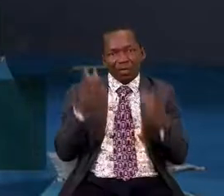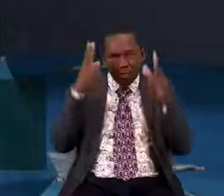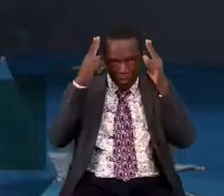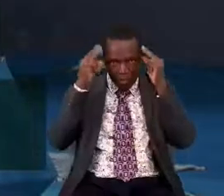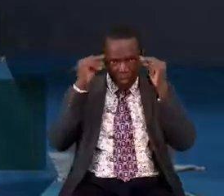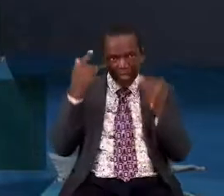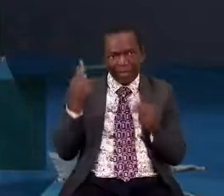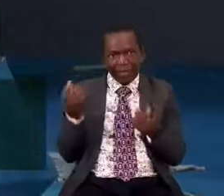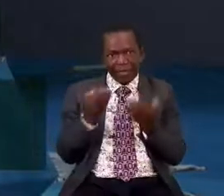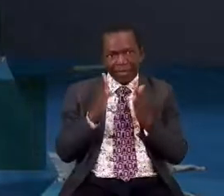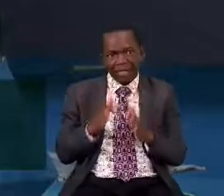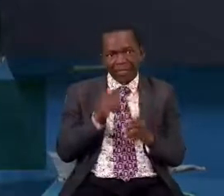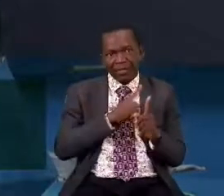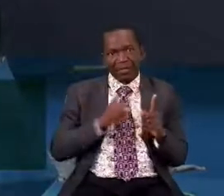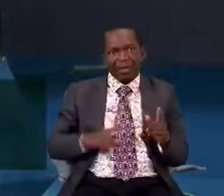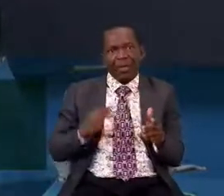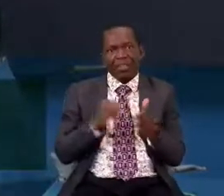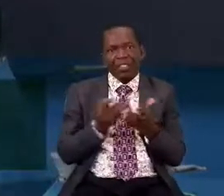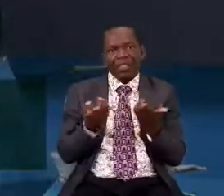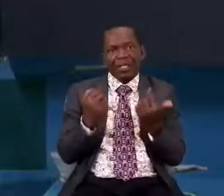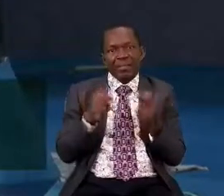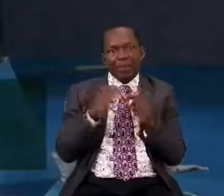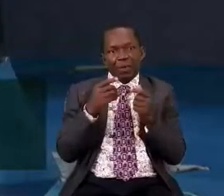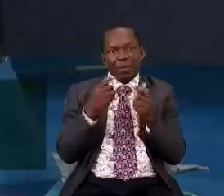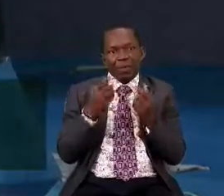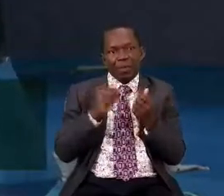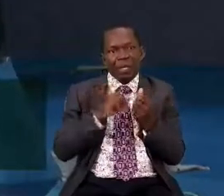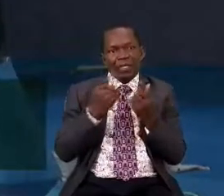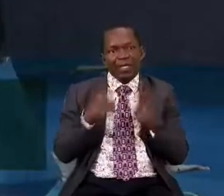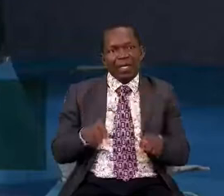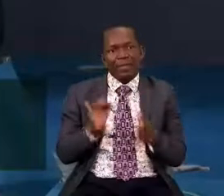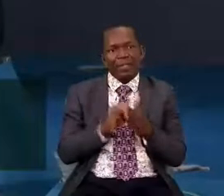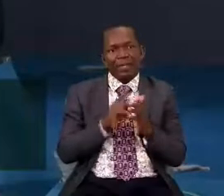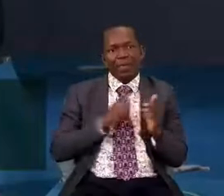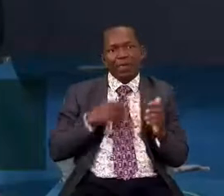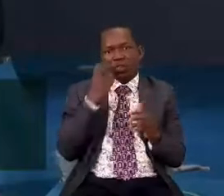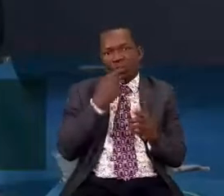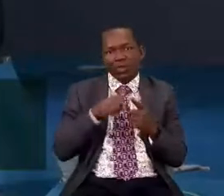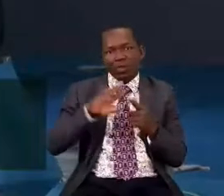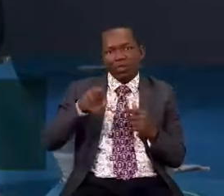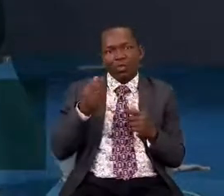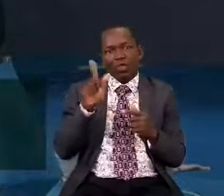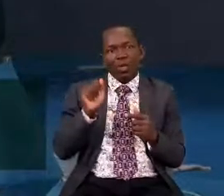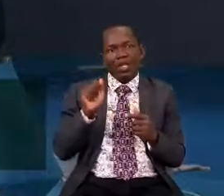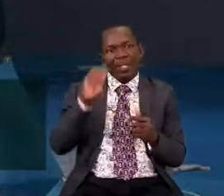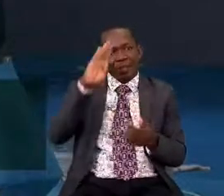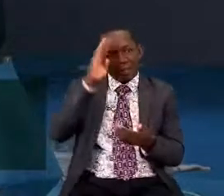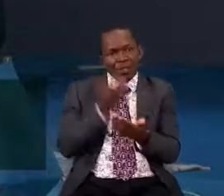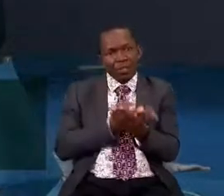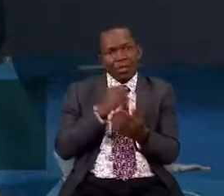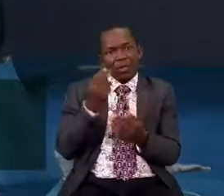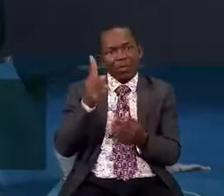Noun, serviteur de Moïse. Qu'est-ce qu'il dit dans le verset 2? Verset 2, Moïse, mon serviteur, est